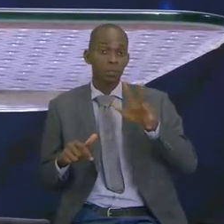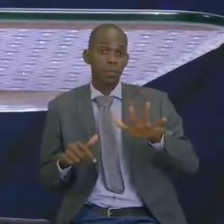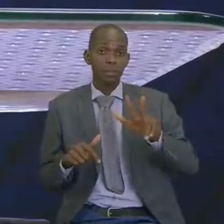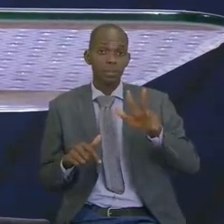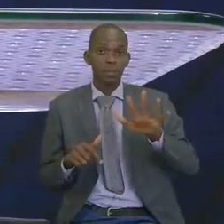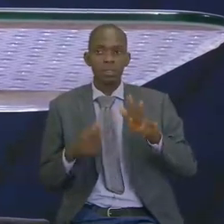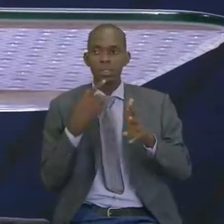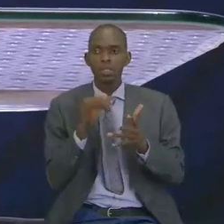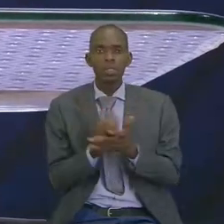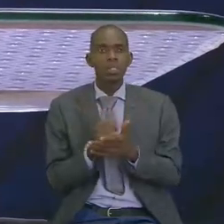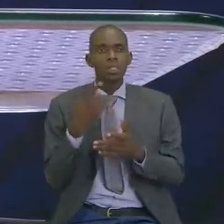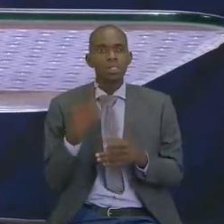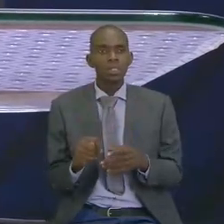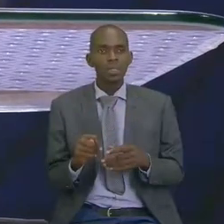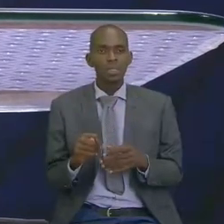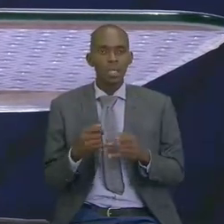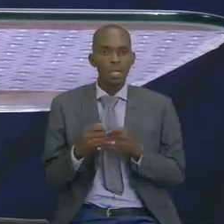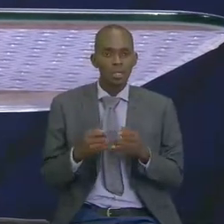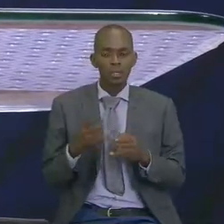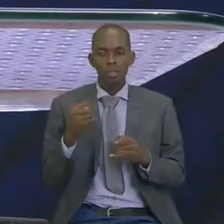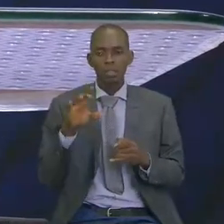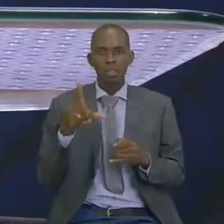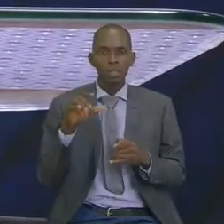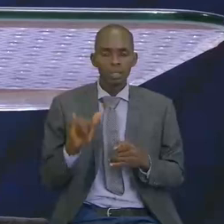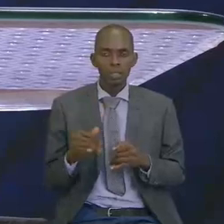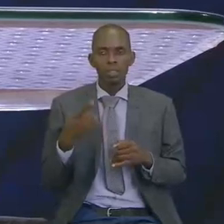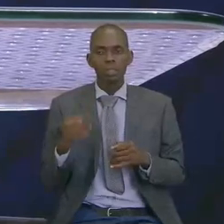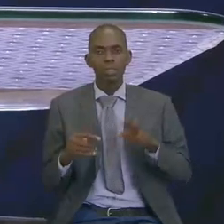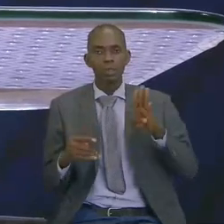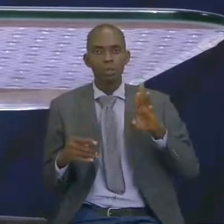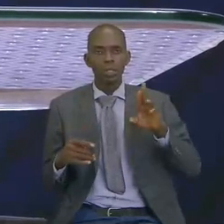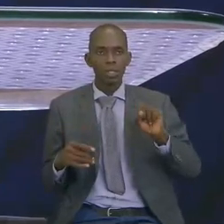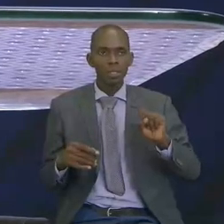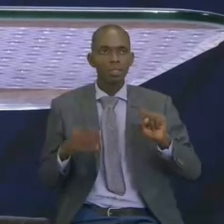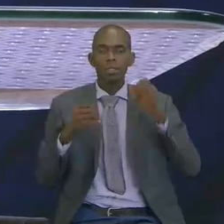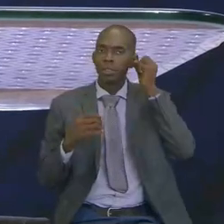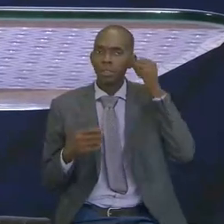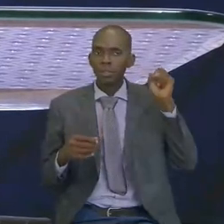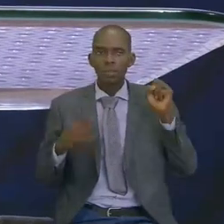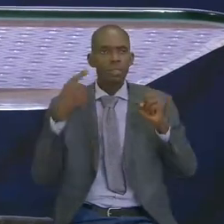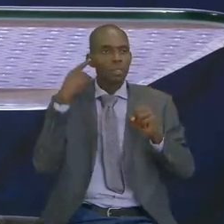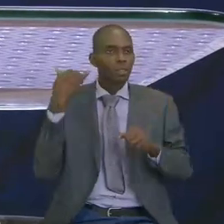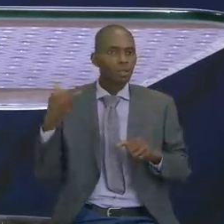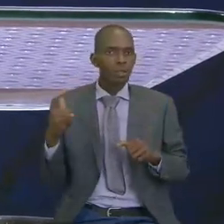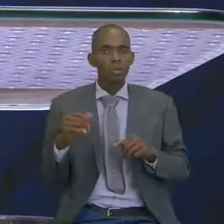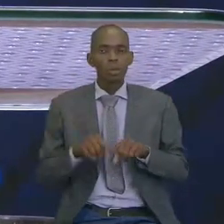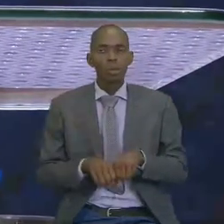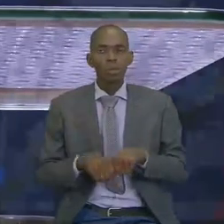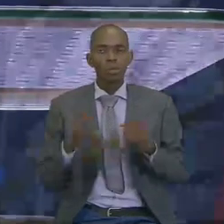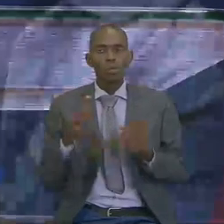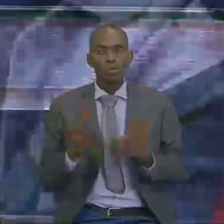le fer, l'argile, l'airain, l'argent et l'or furent